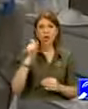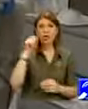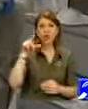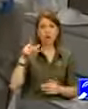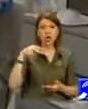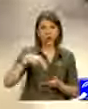2009 sesiunea